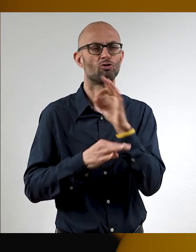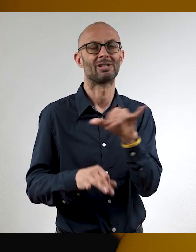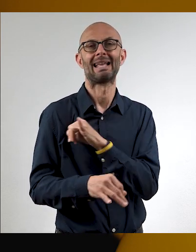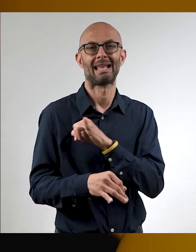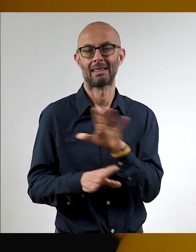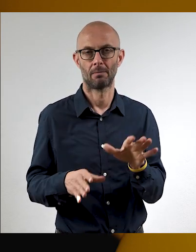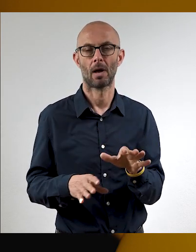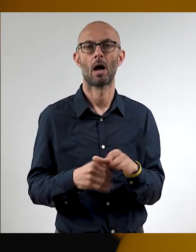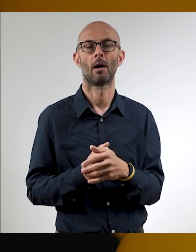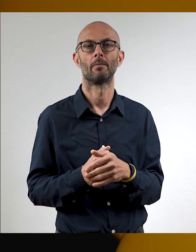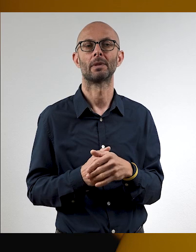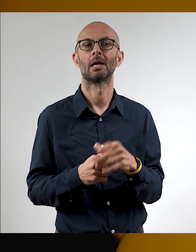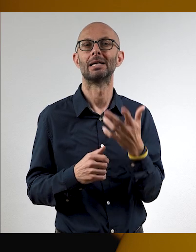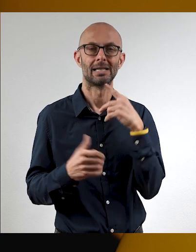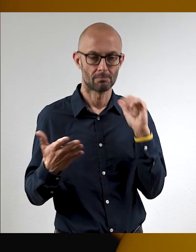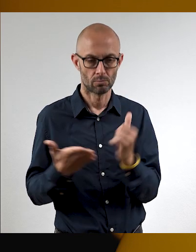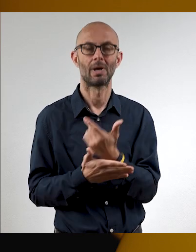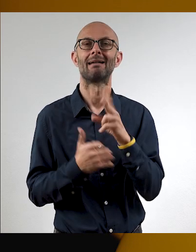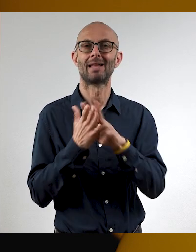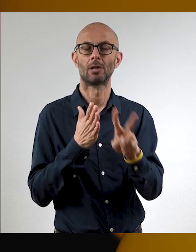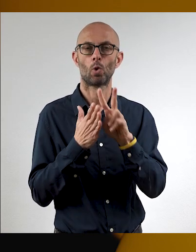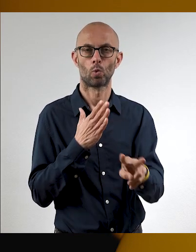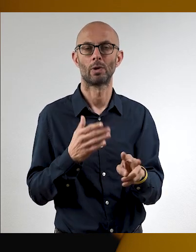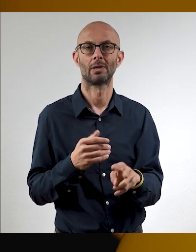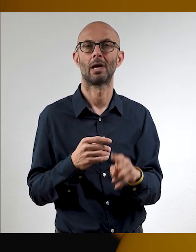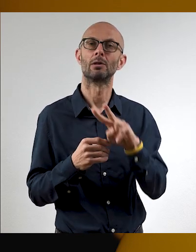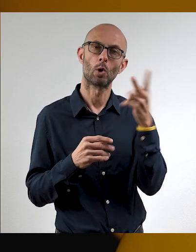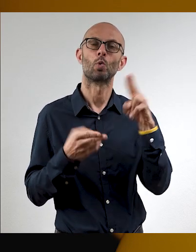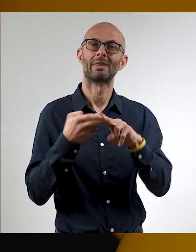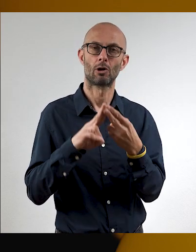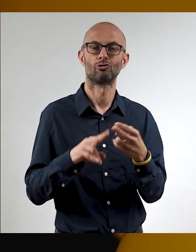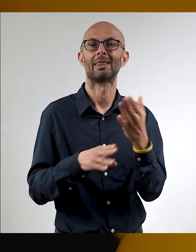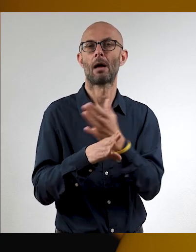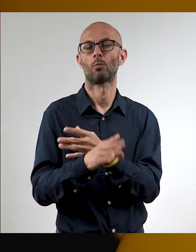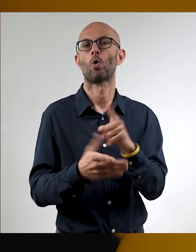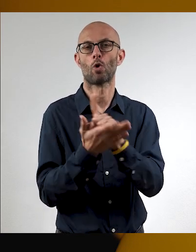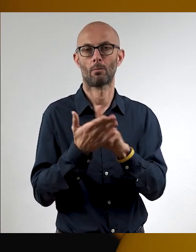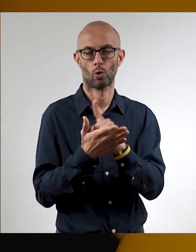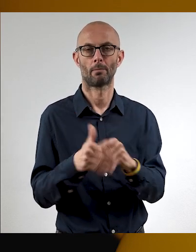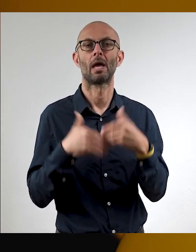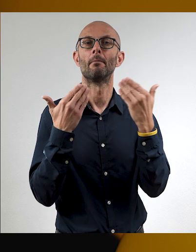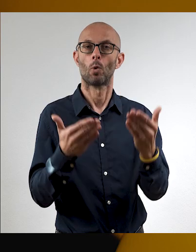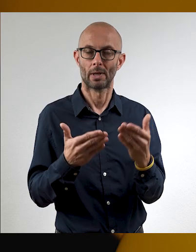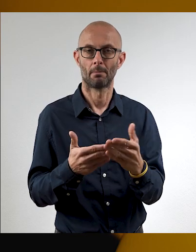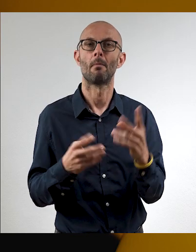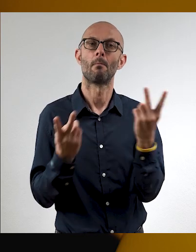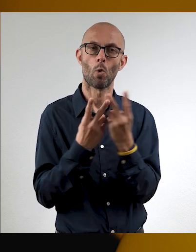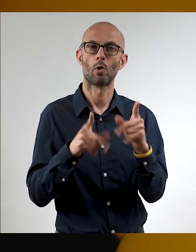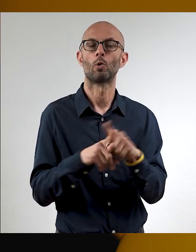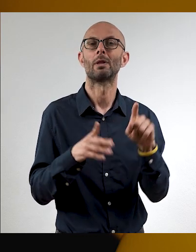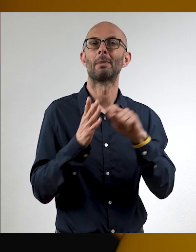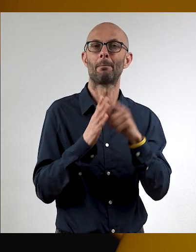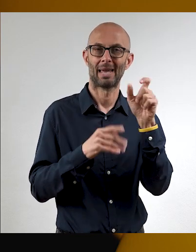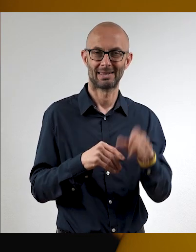zanima. Skratka, zopet se nadaljuje na drug način naporno obdobje, potem se pa, podobno kot pri